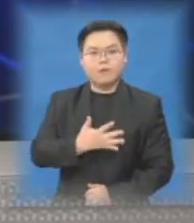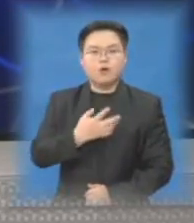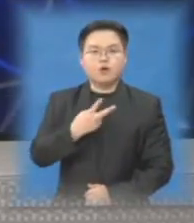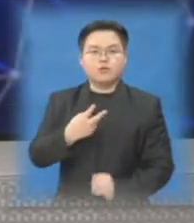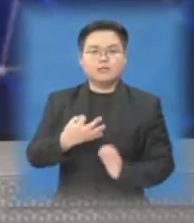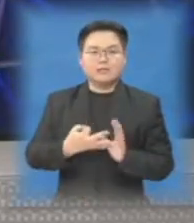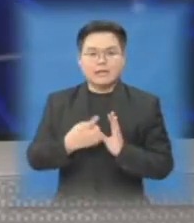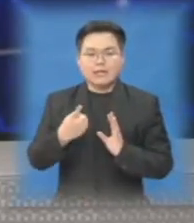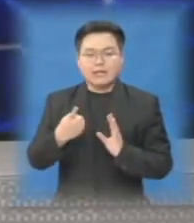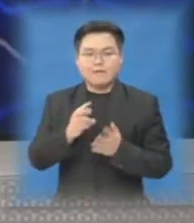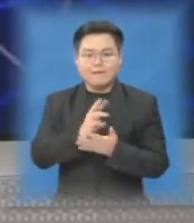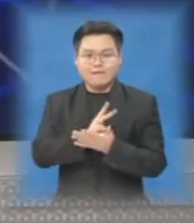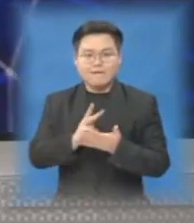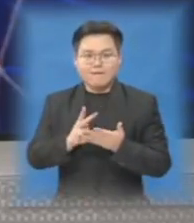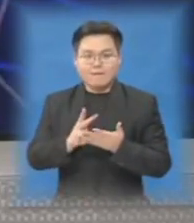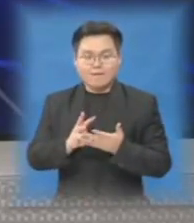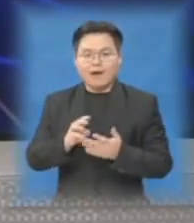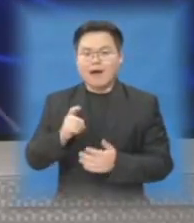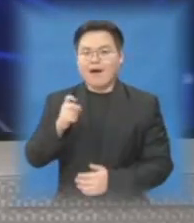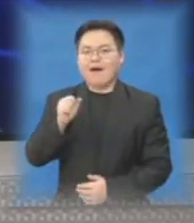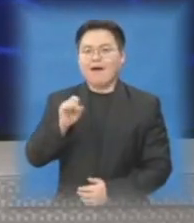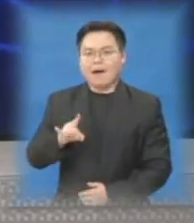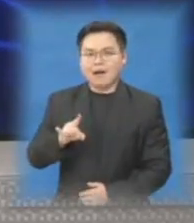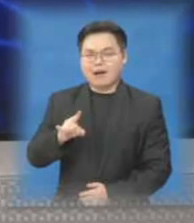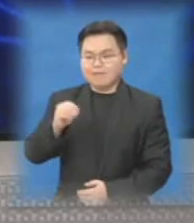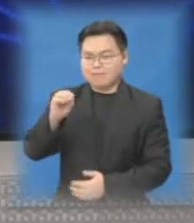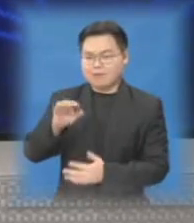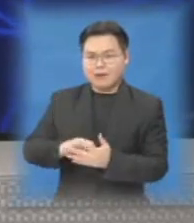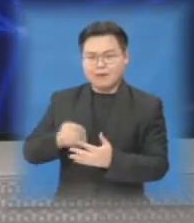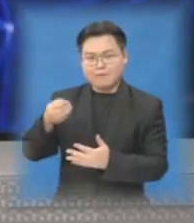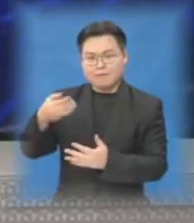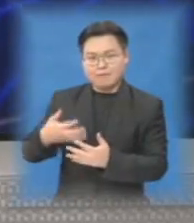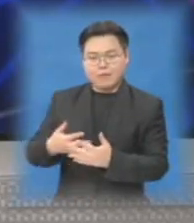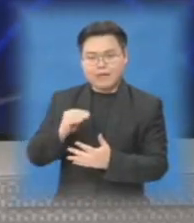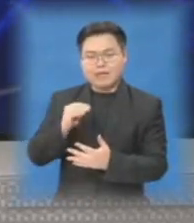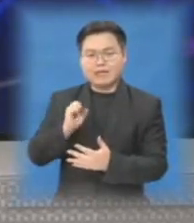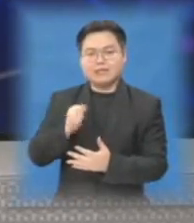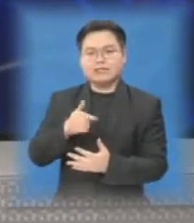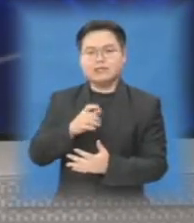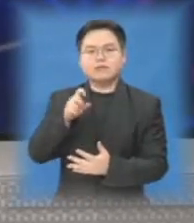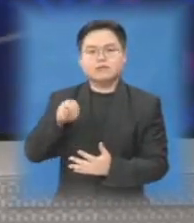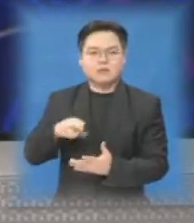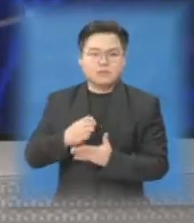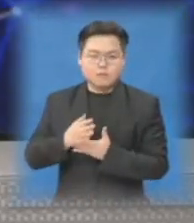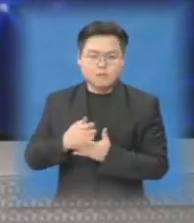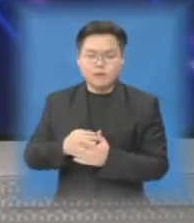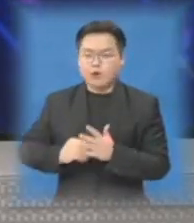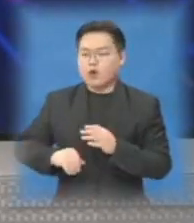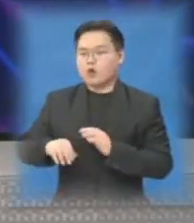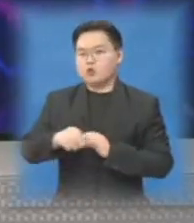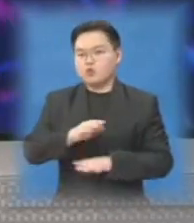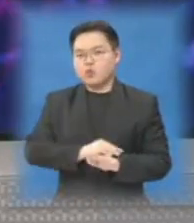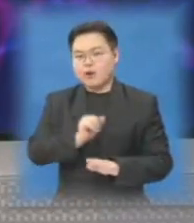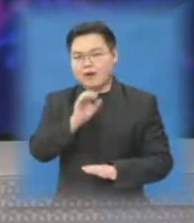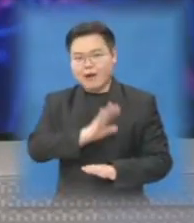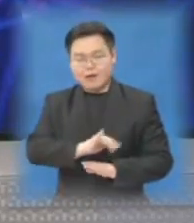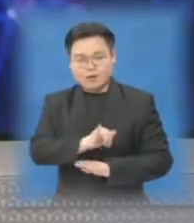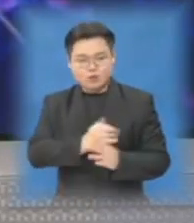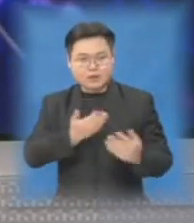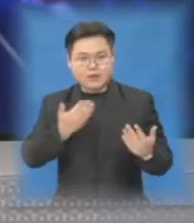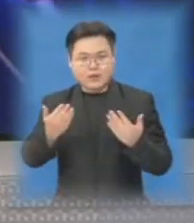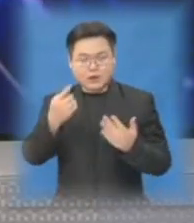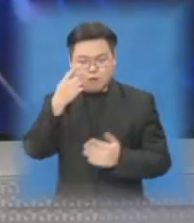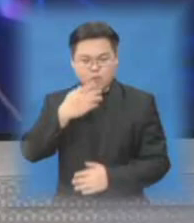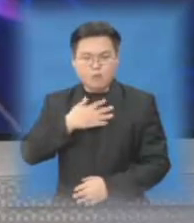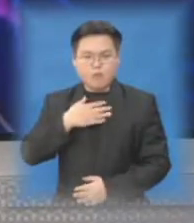5281 хуудсыг Black List буюу хар жагсаалтад оруулсан байна. Зүүн өмнөд Азийн орнуудтай харьцуулахад манай улс халдлагад өртөж